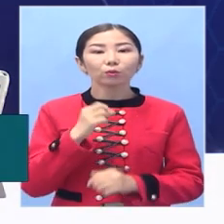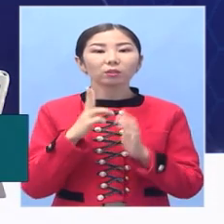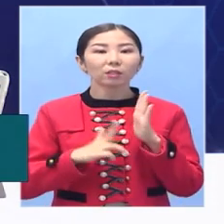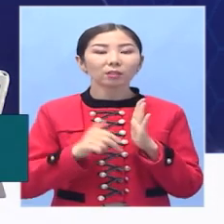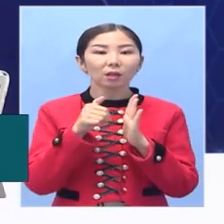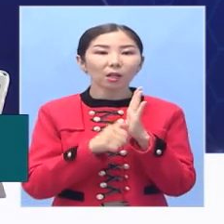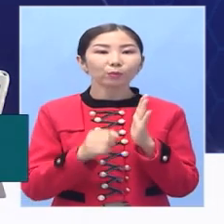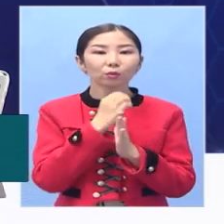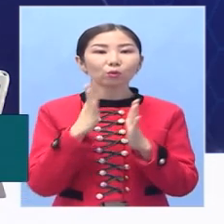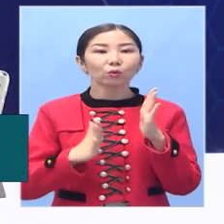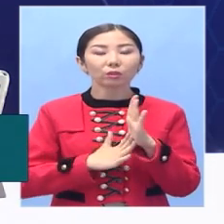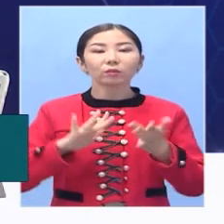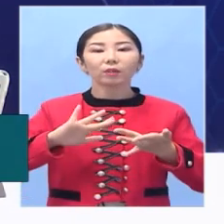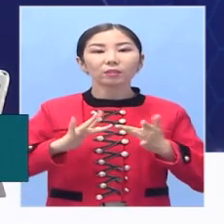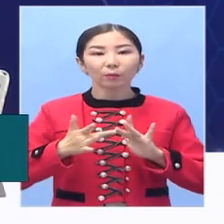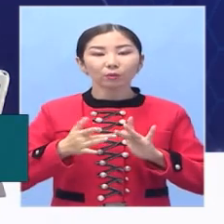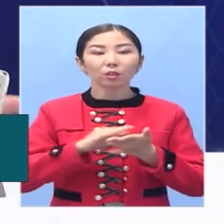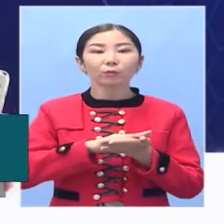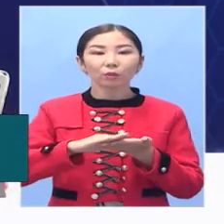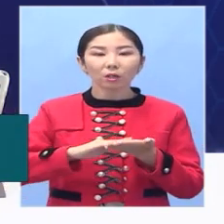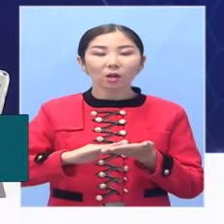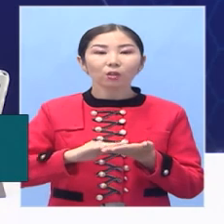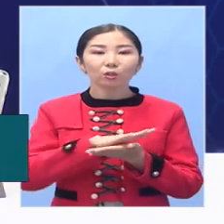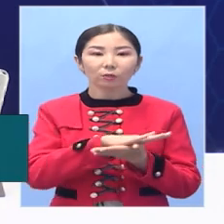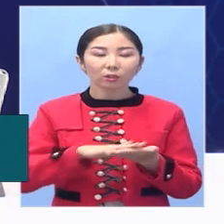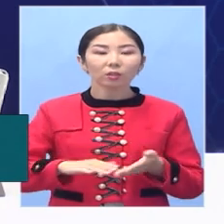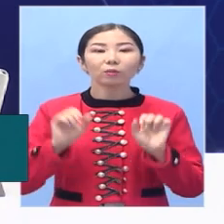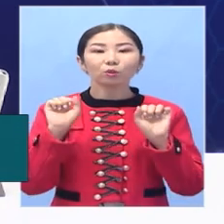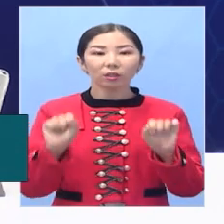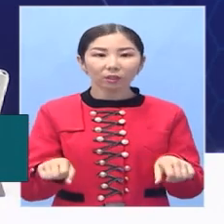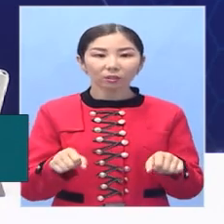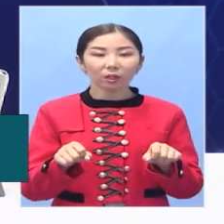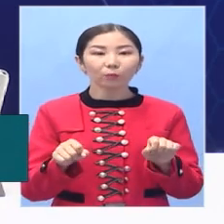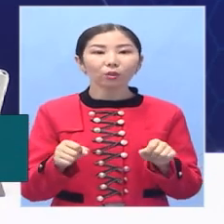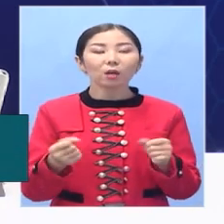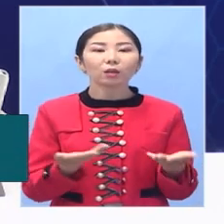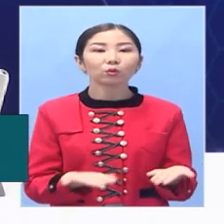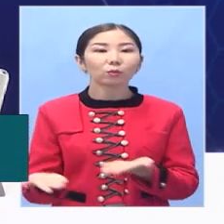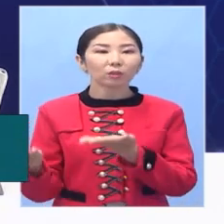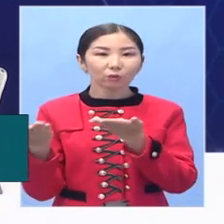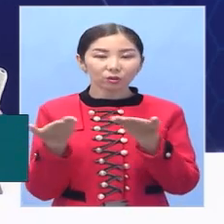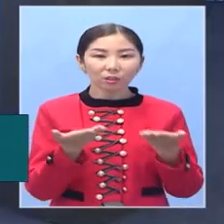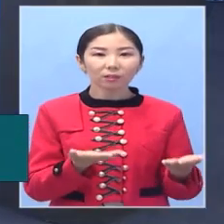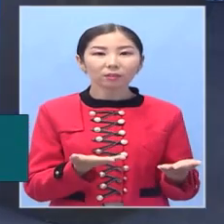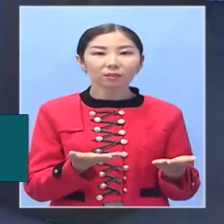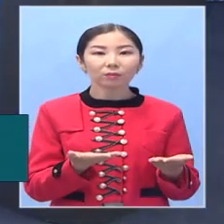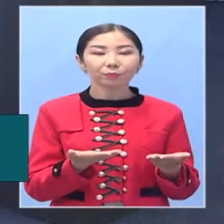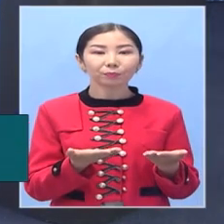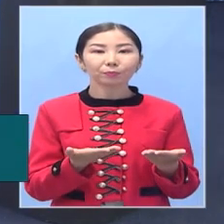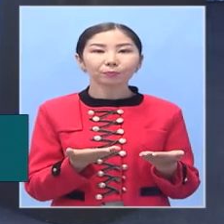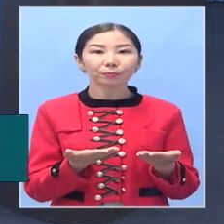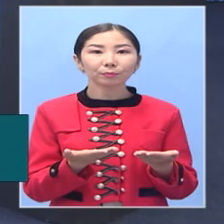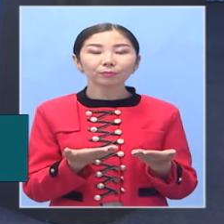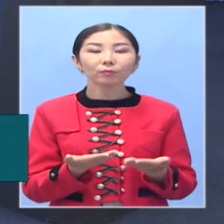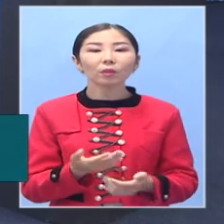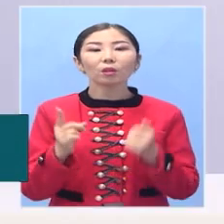8-700-028-58-69 WhatsApp желісіне жаңақ жазбаша түрде ғана сұрақтарыңыз жіберулеріңізге болады. Студиямызға қош келдіңіз. Енді